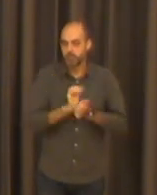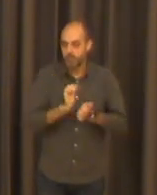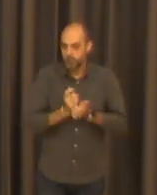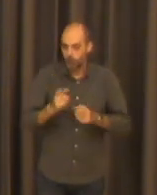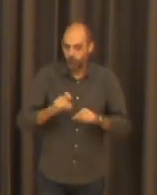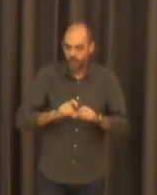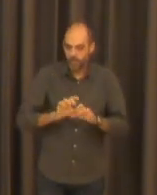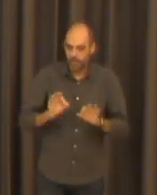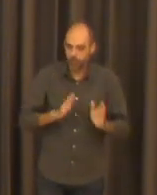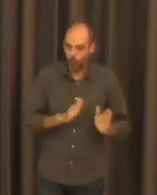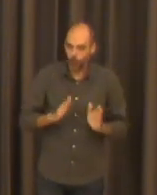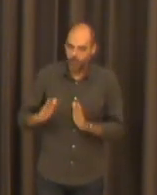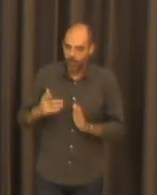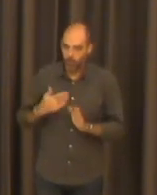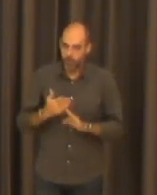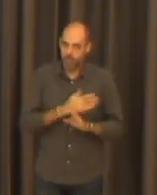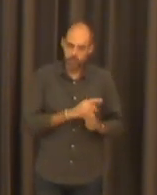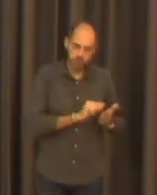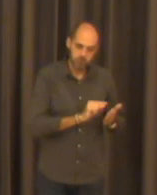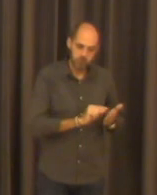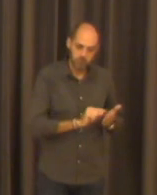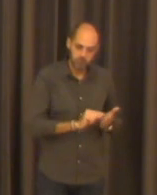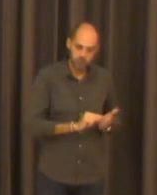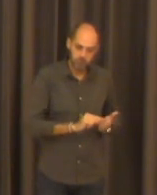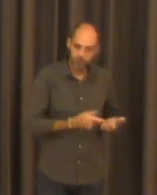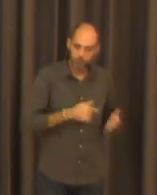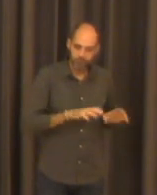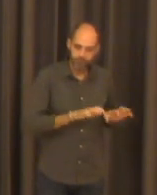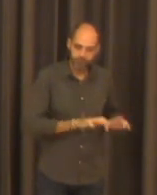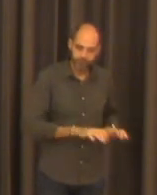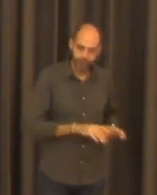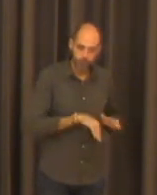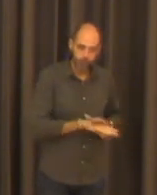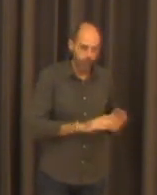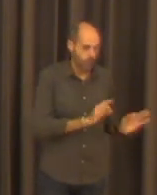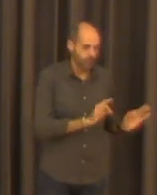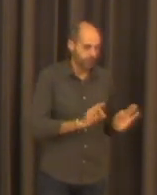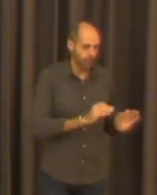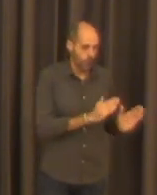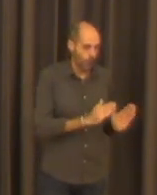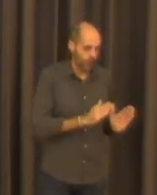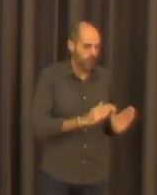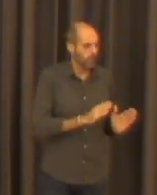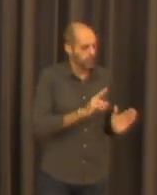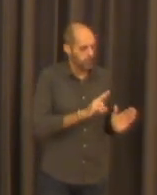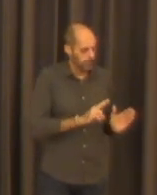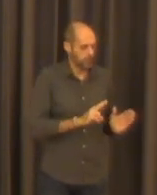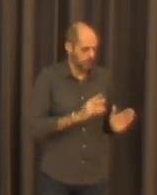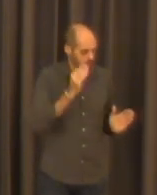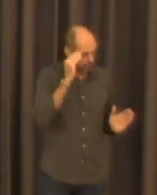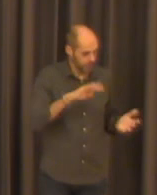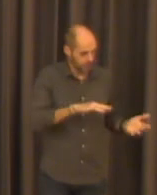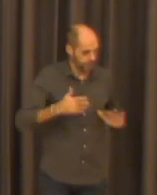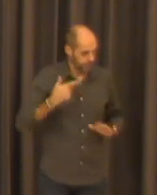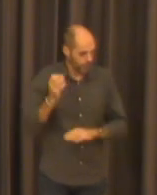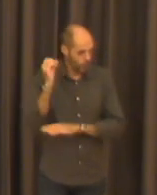has anat apuntant amb una llibreteta o amb un arxiu de l'ordinador i després dius, calla, que d'això em puc fer una xerrada. Vosaltres direu